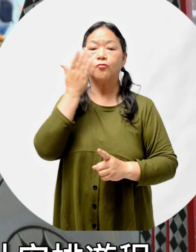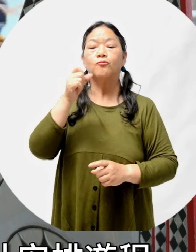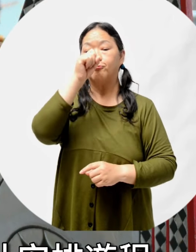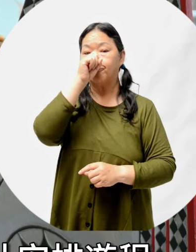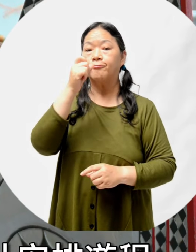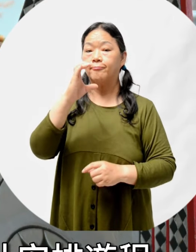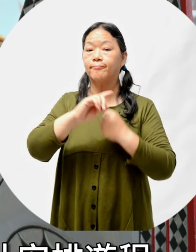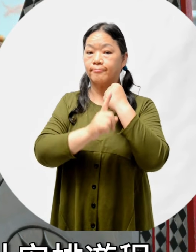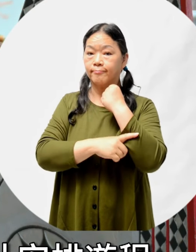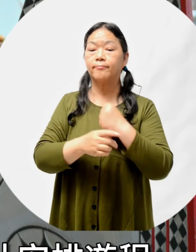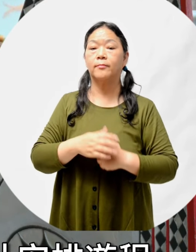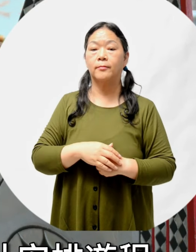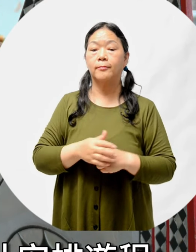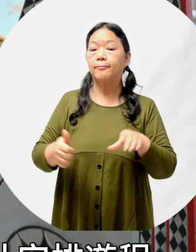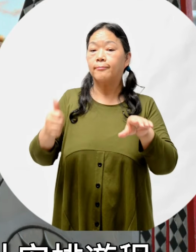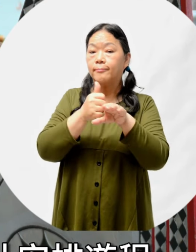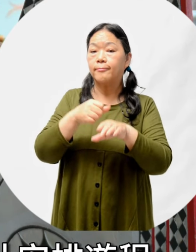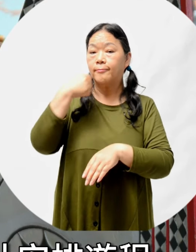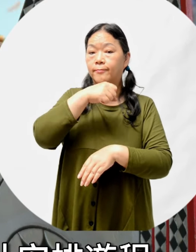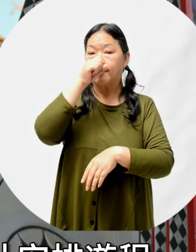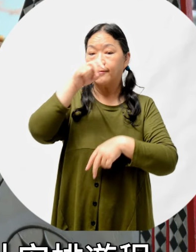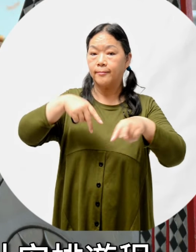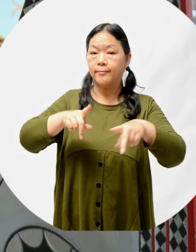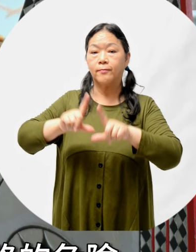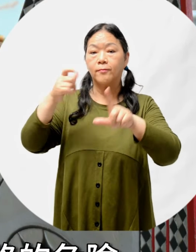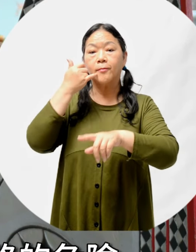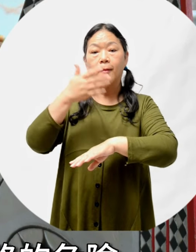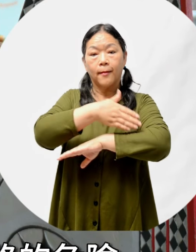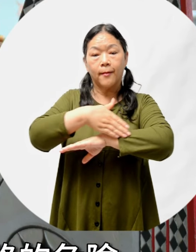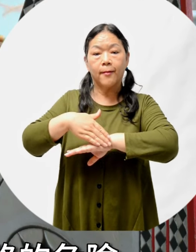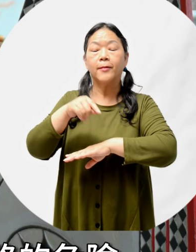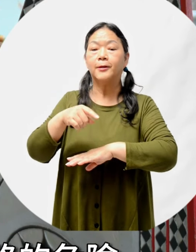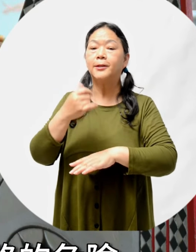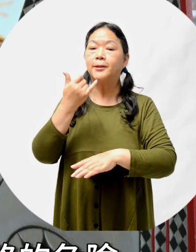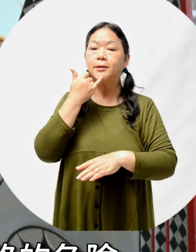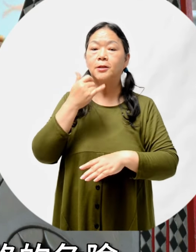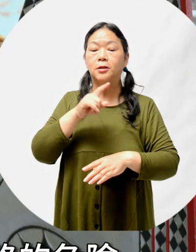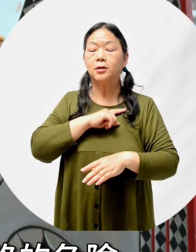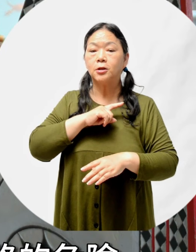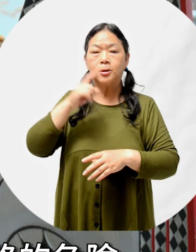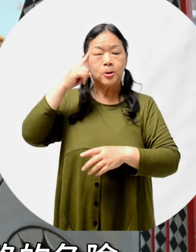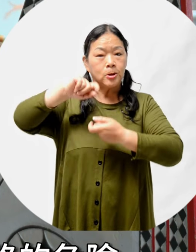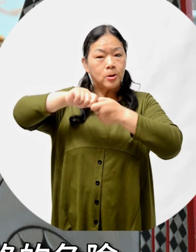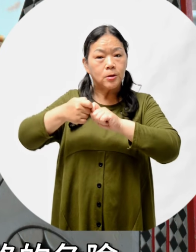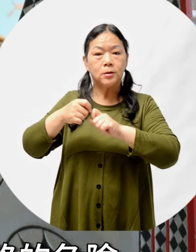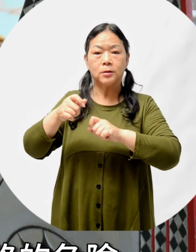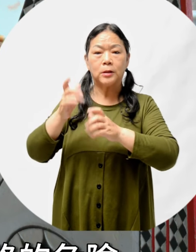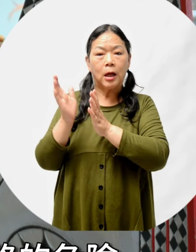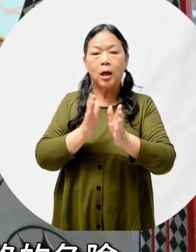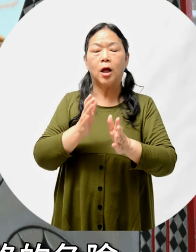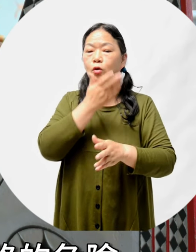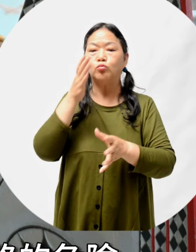岸线，既可以不用绞尽脑汁安排旅程，又可以避免一边开车一边